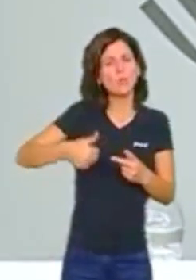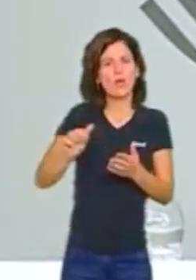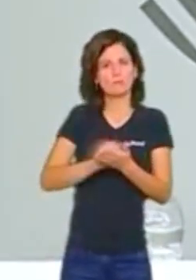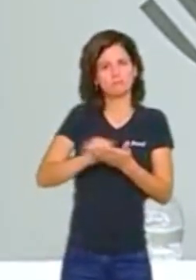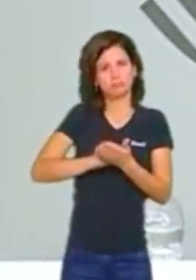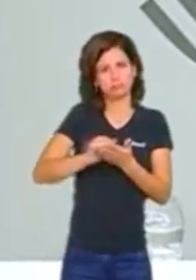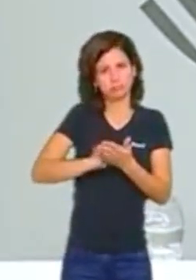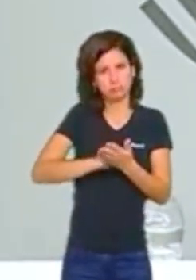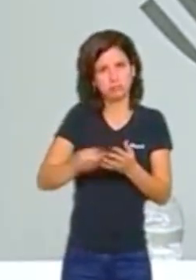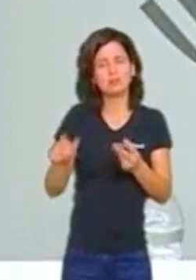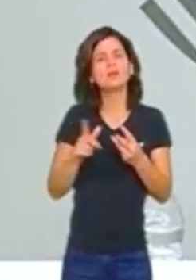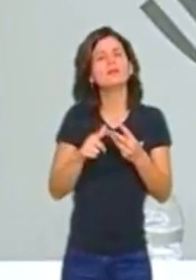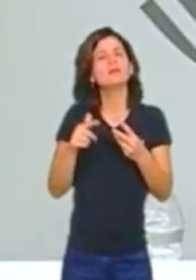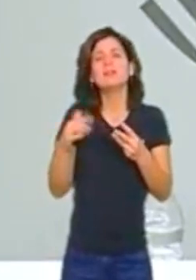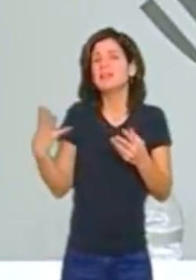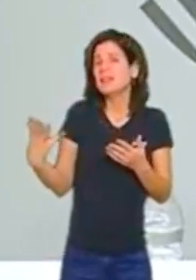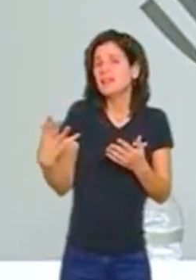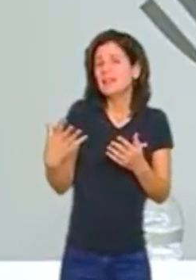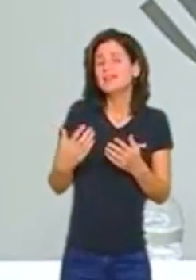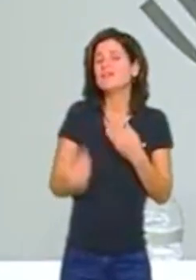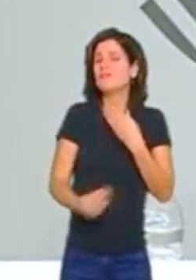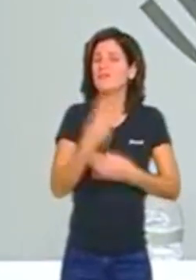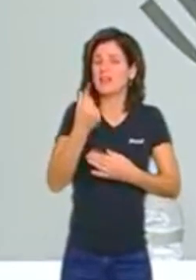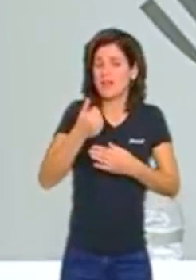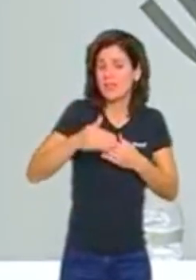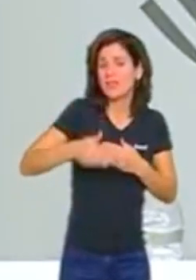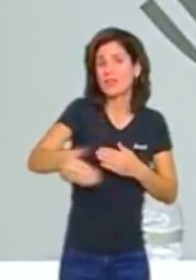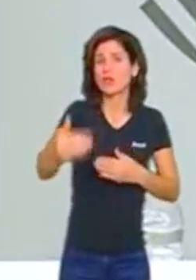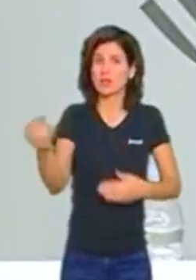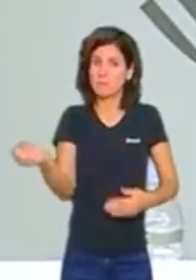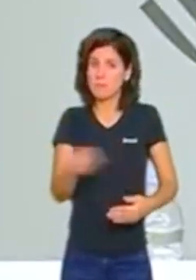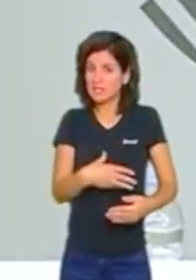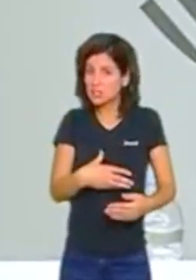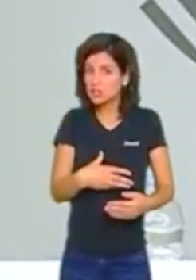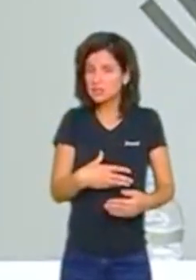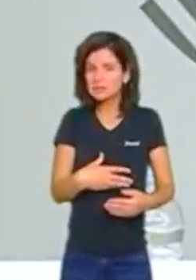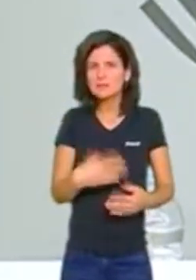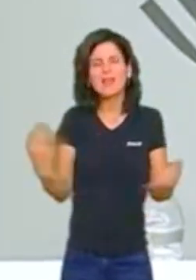qualsevol valencià o valenciana i està per damunt d'altres interessos.